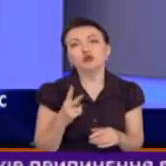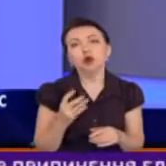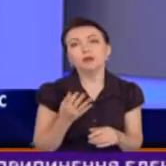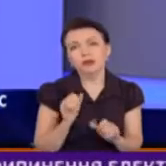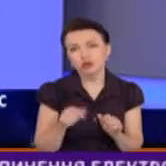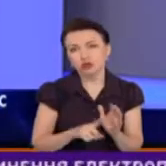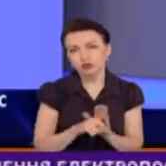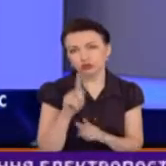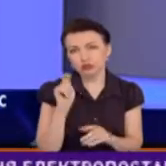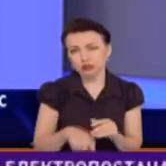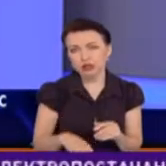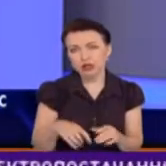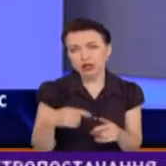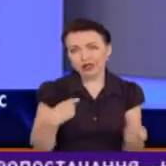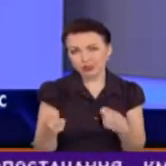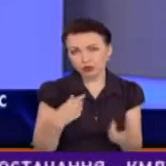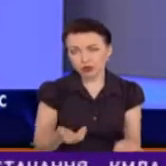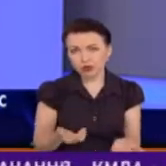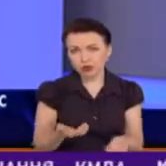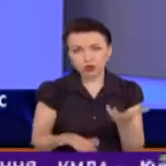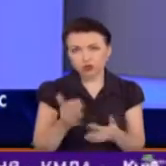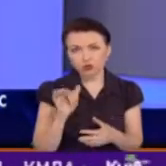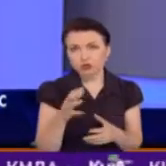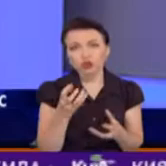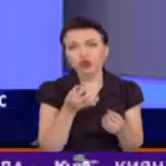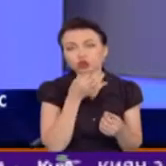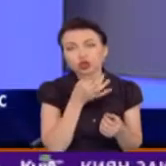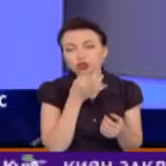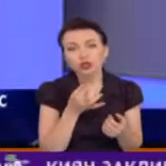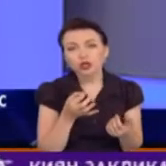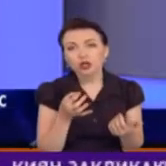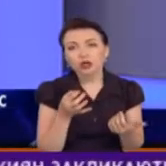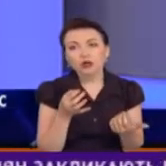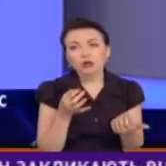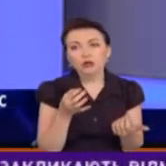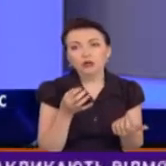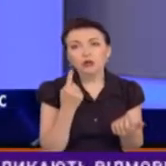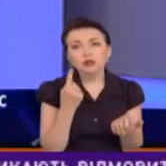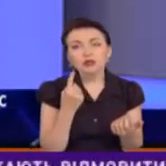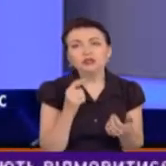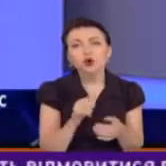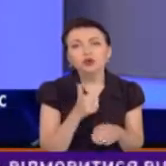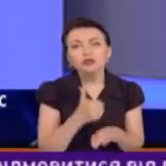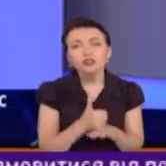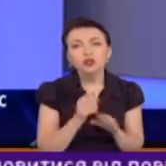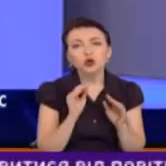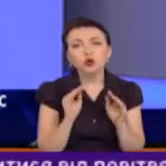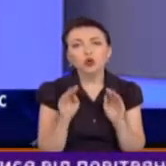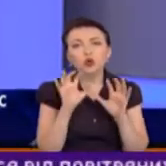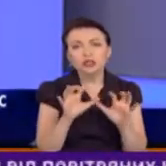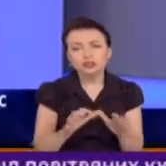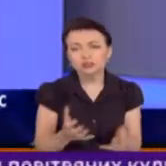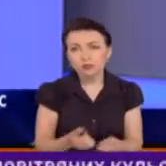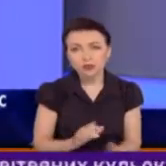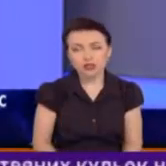тобто через місяць практично, коли у вас ще даже один з головних кодексів не прийняті